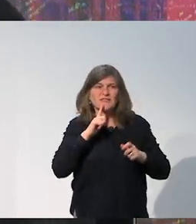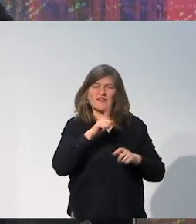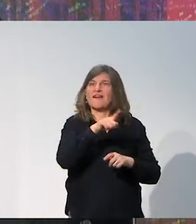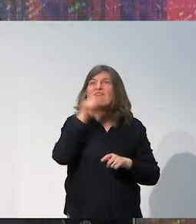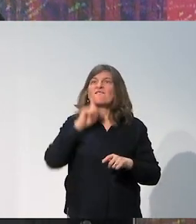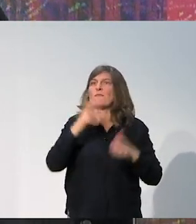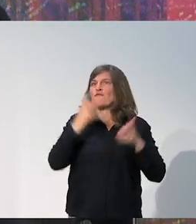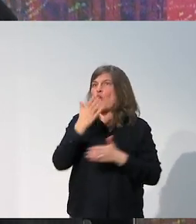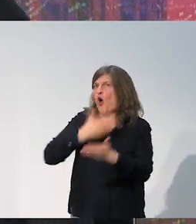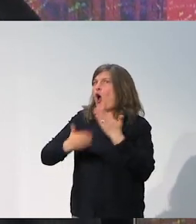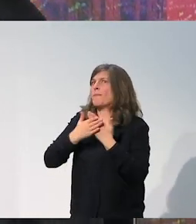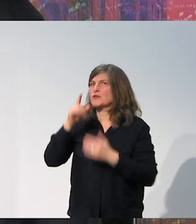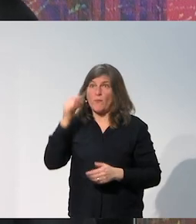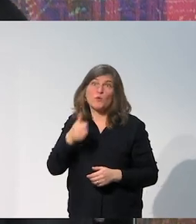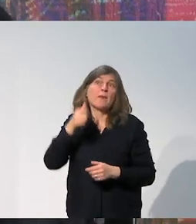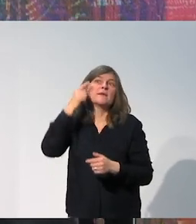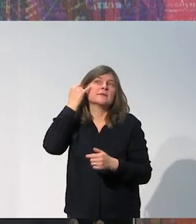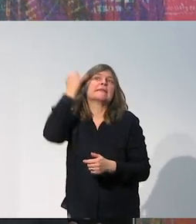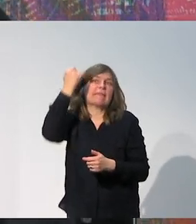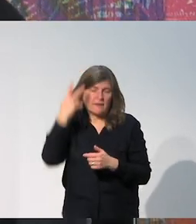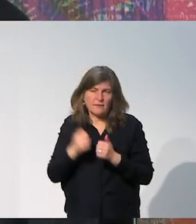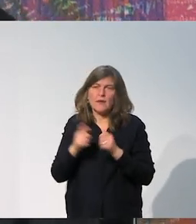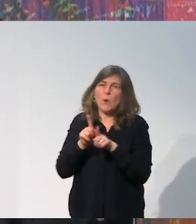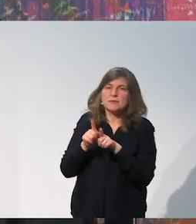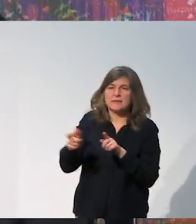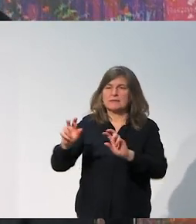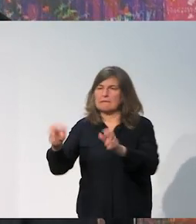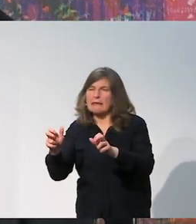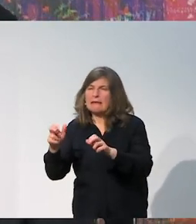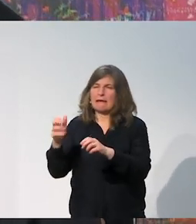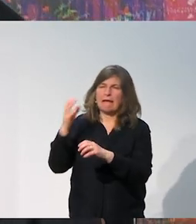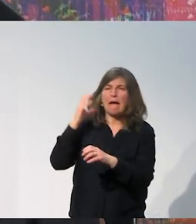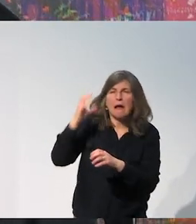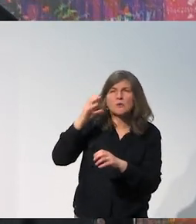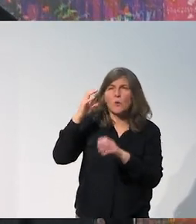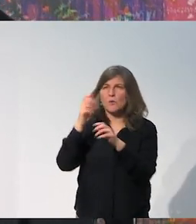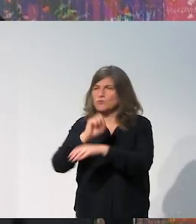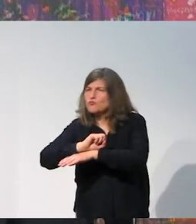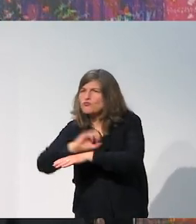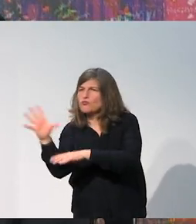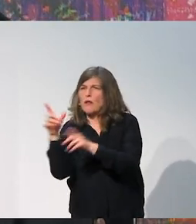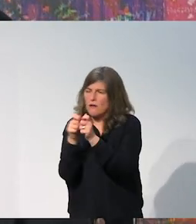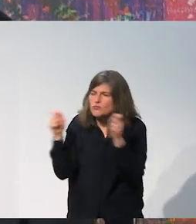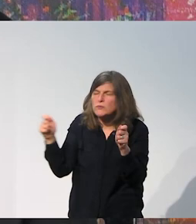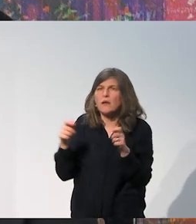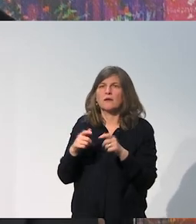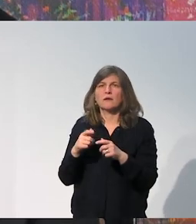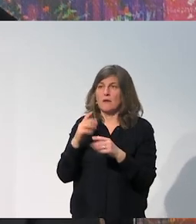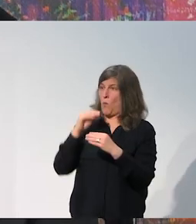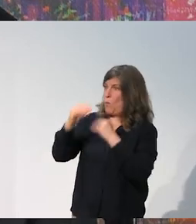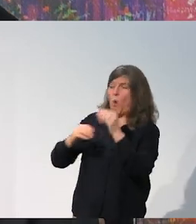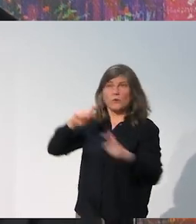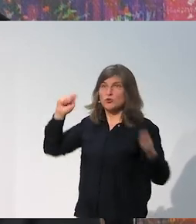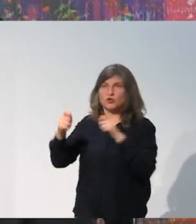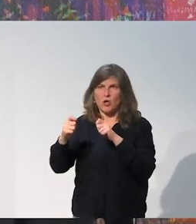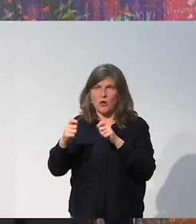des hommes, pense-t-il. Il voit les images de la télé, il écoute la radio, il lit le journal aussi. Il s'intéresse, le monde est chamboulé et